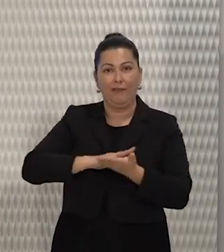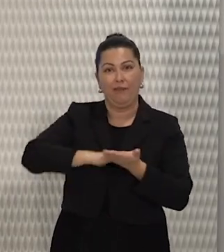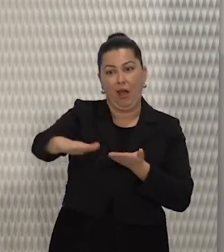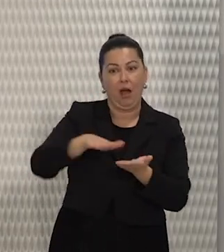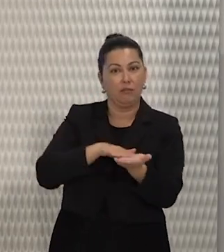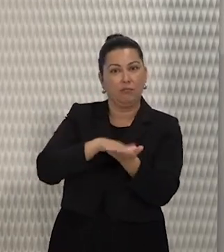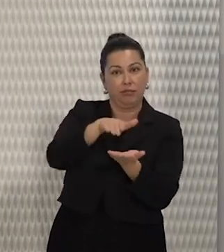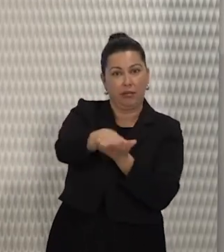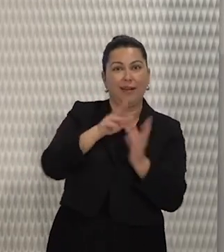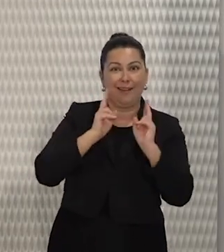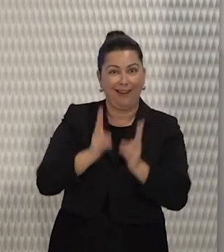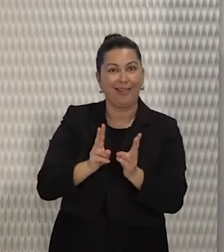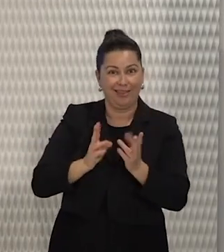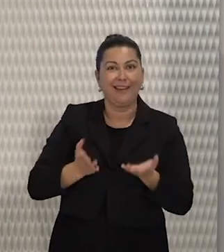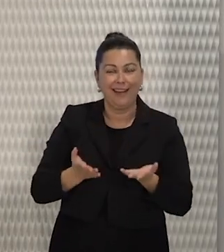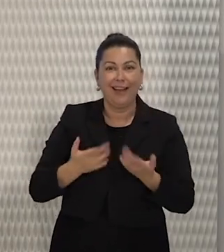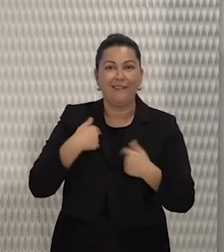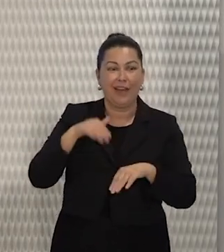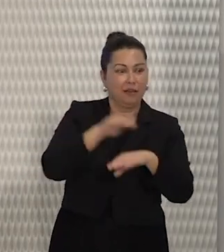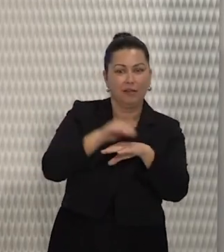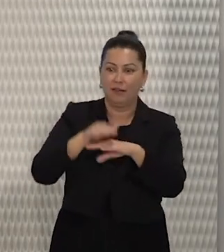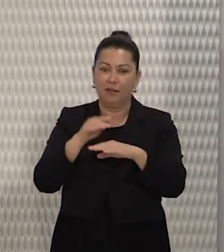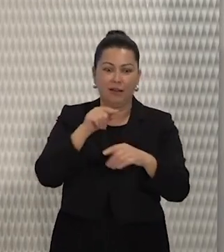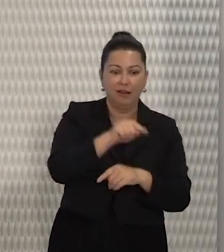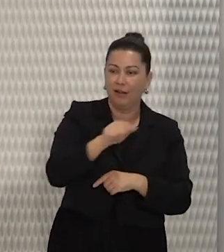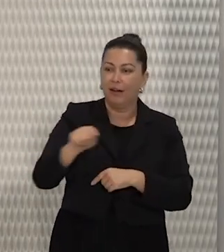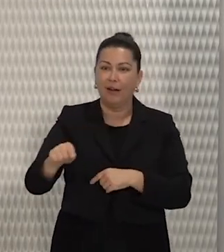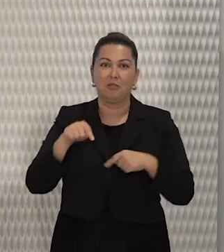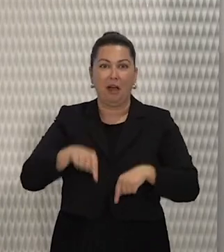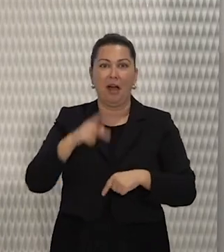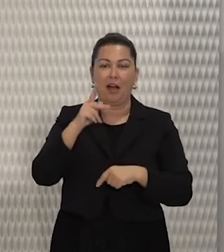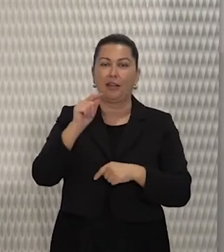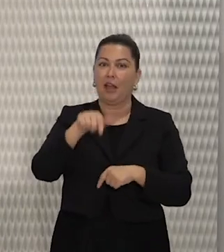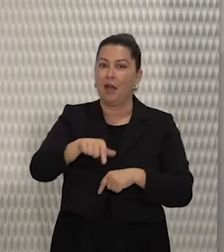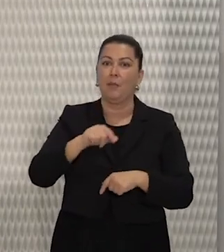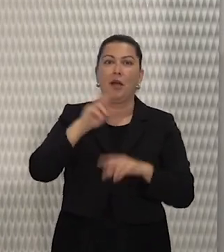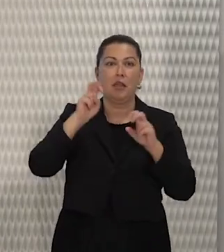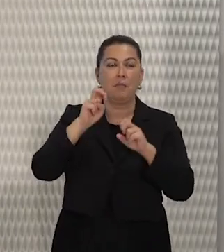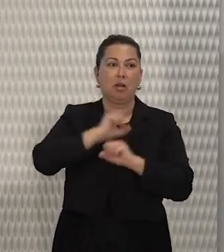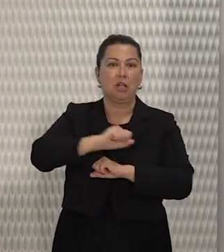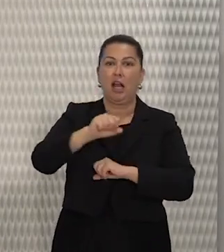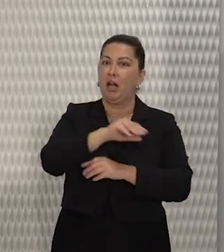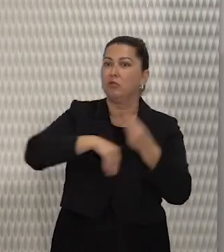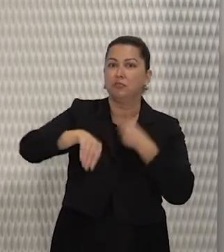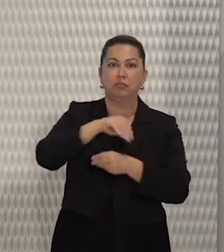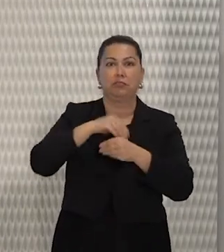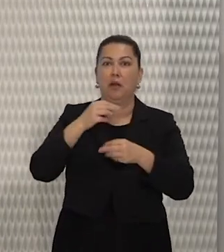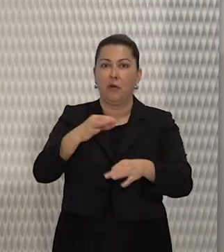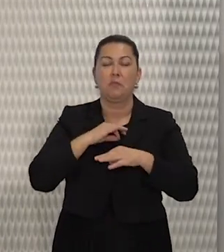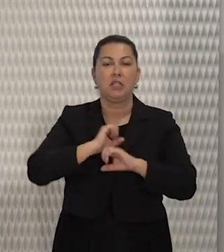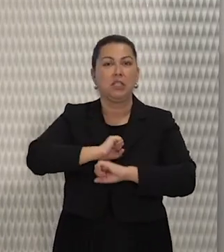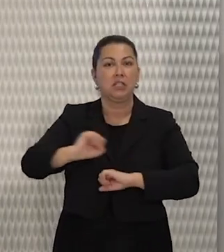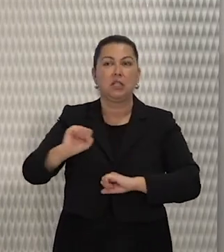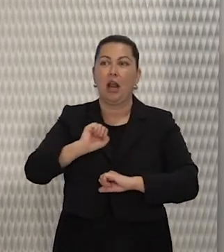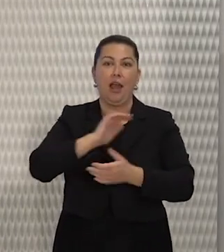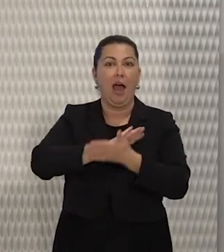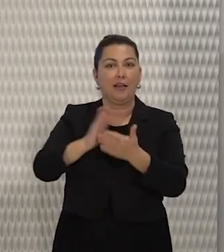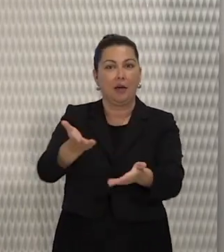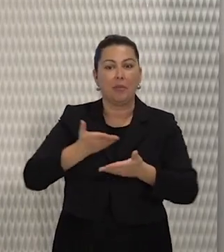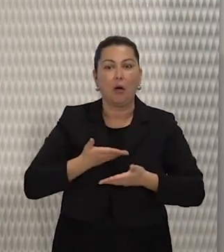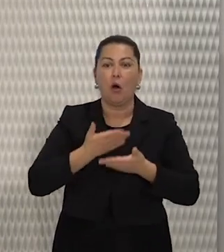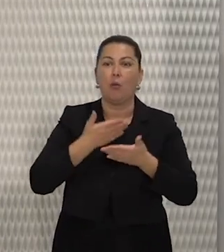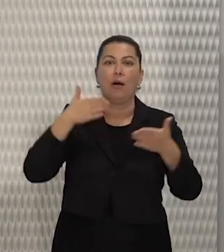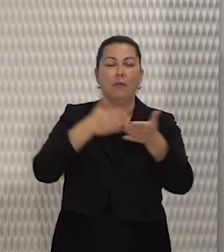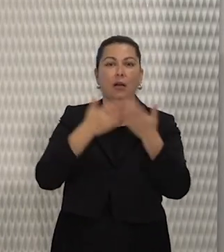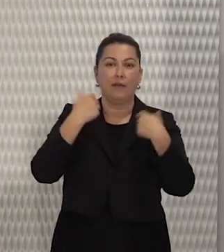hier und da fehlt's. Also wie hier bei KTM mit dem Thema umgegangen wurde, wie einfach es mir gemacht wurde und dann auch vielen anderen